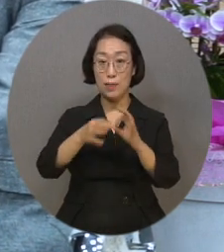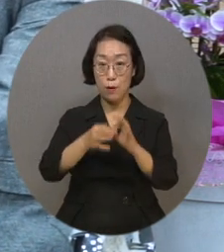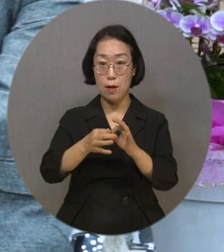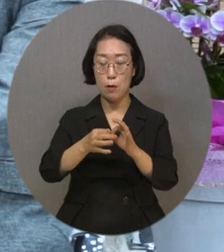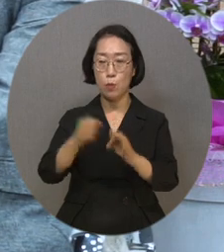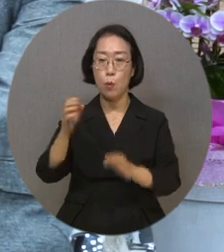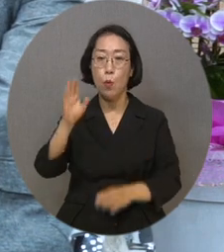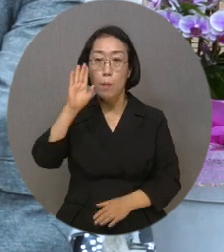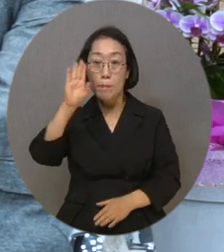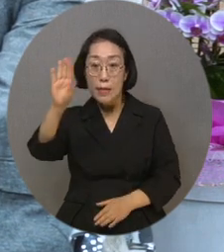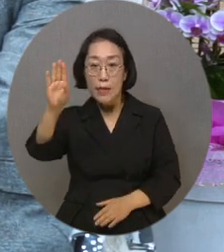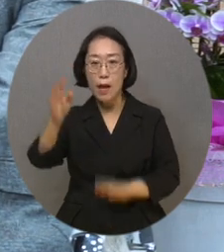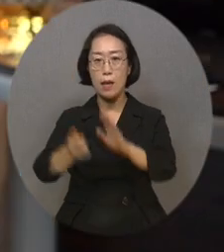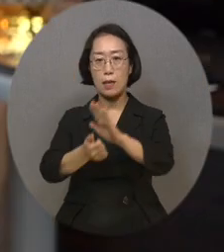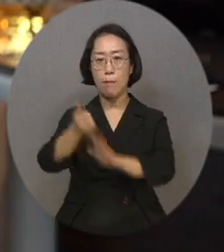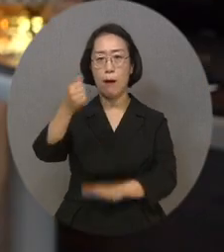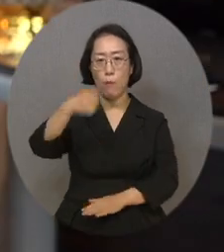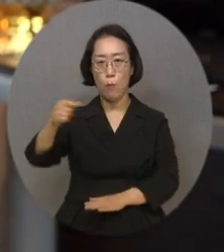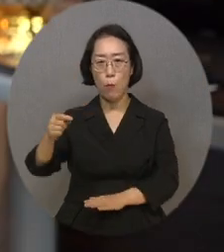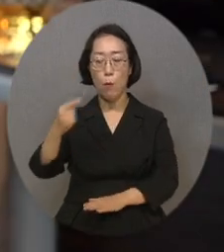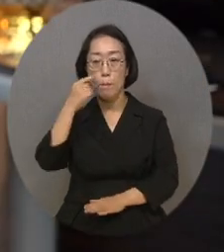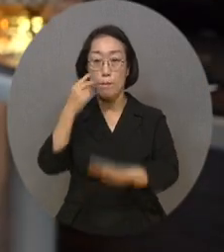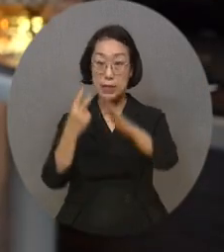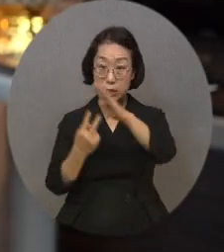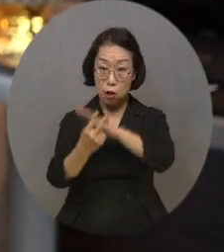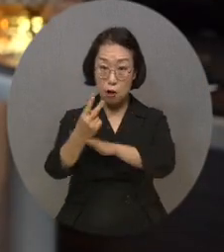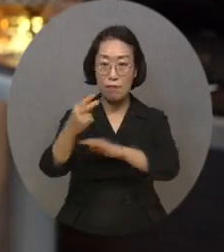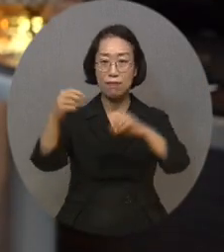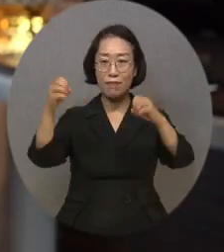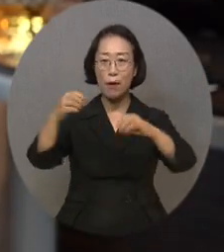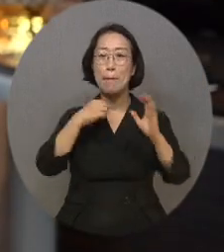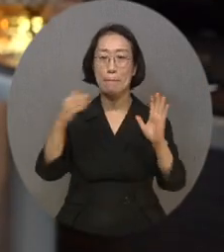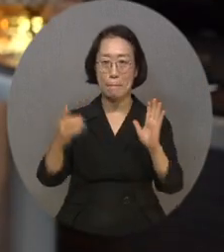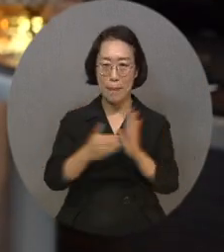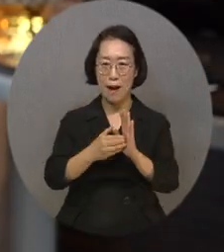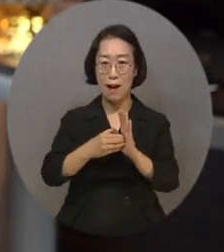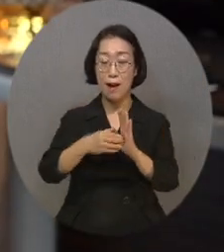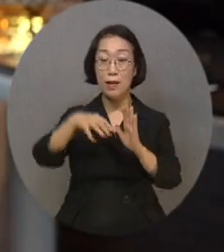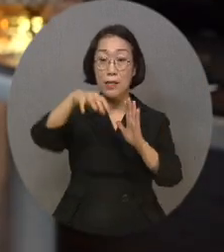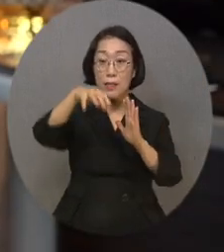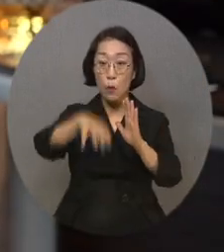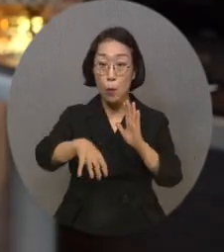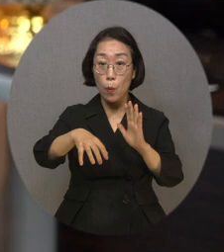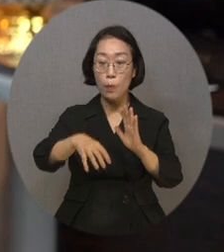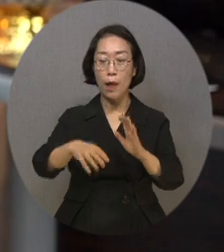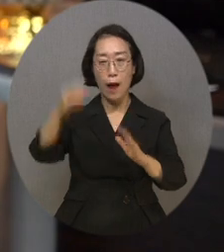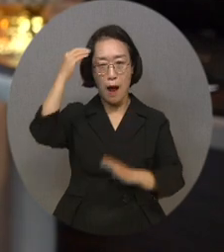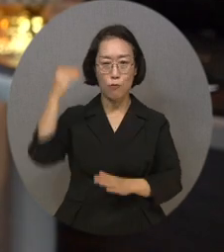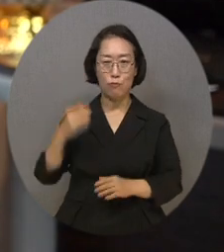미래 비전에 대해서 이야기를 나눠봤습니다. 고창군이 그 명실상부한